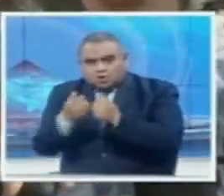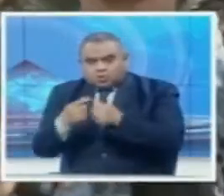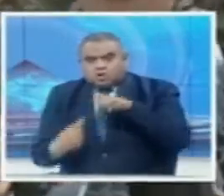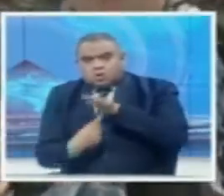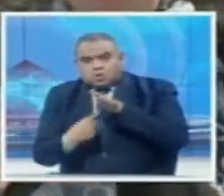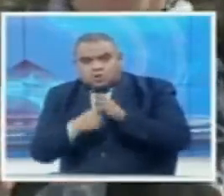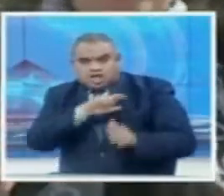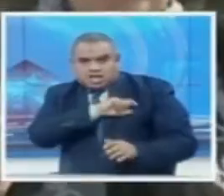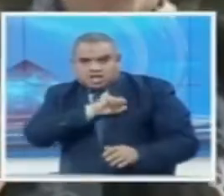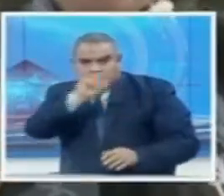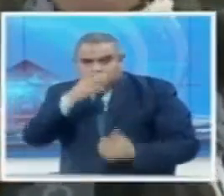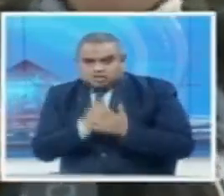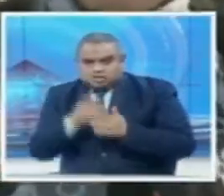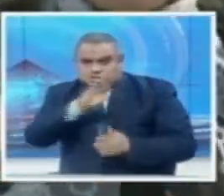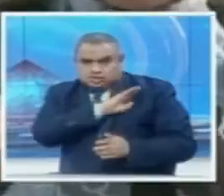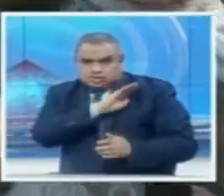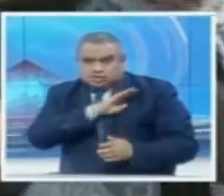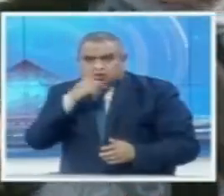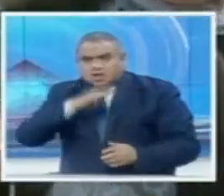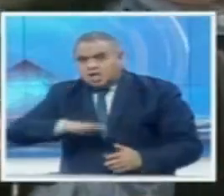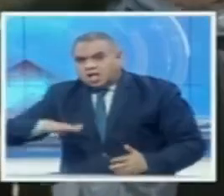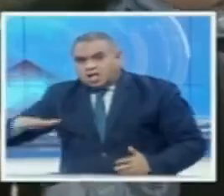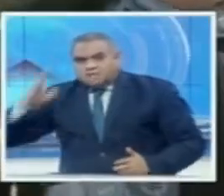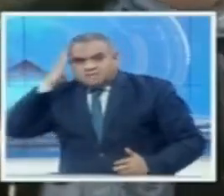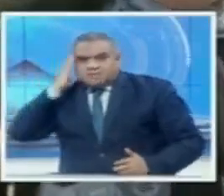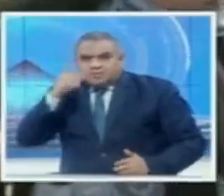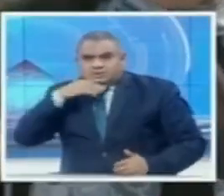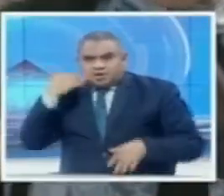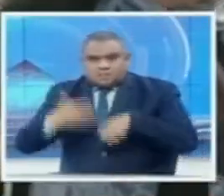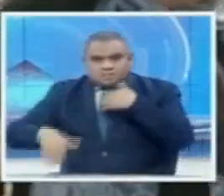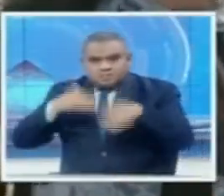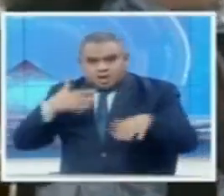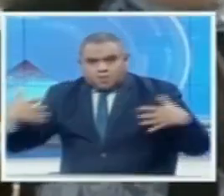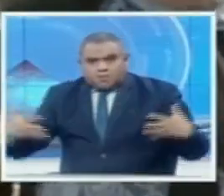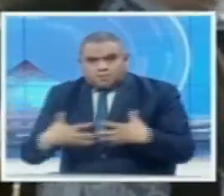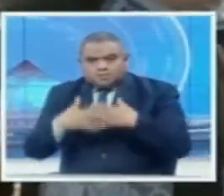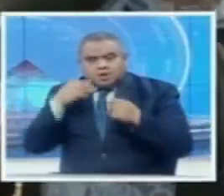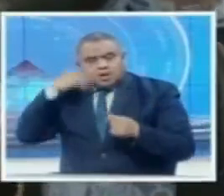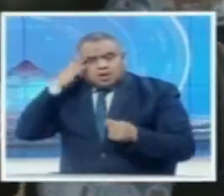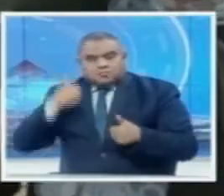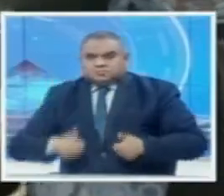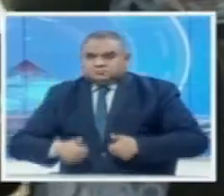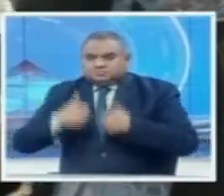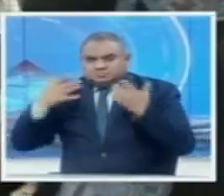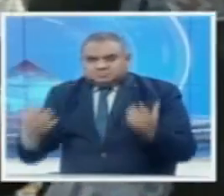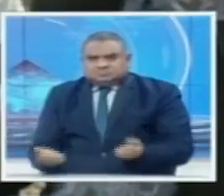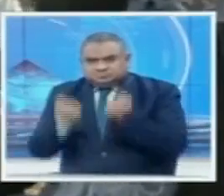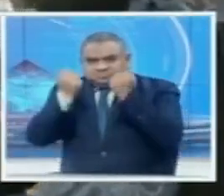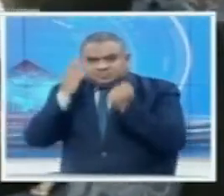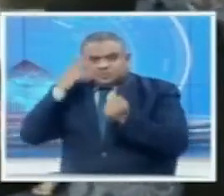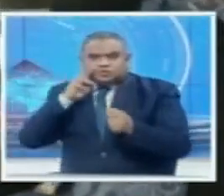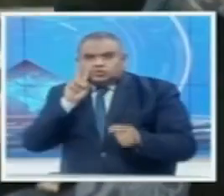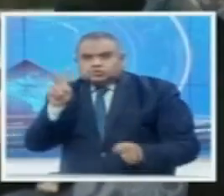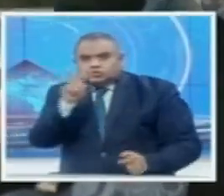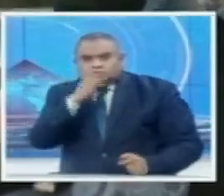الحربيه، وخصوصا الاطفال ذو الهمم يعني بيحبين الموضوع قوي ونفسهم يشوفوا